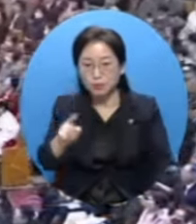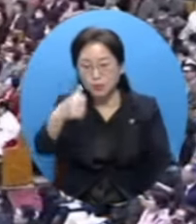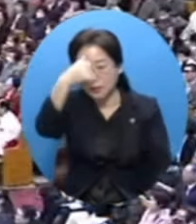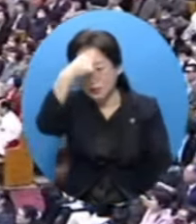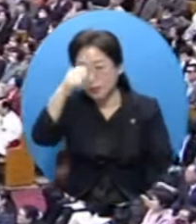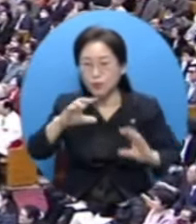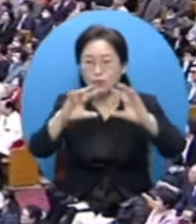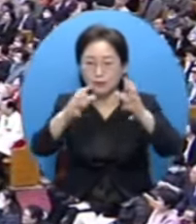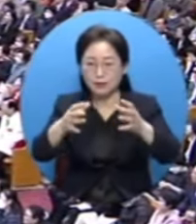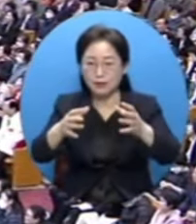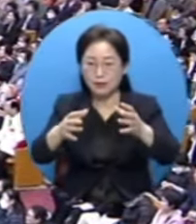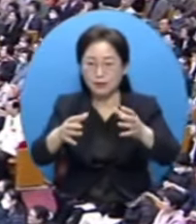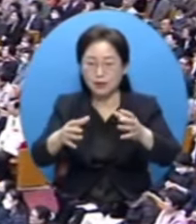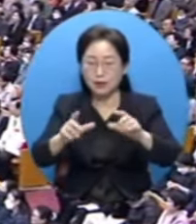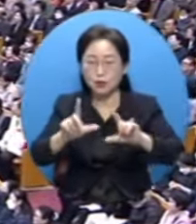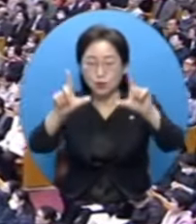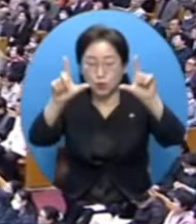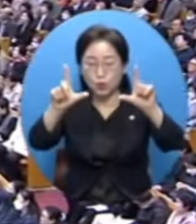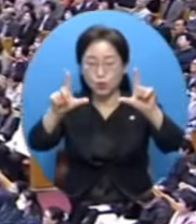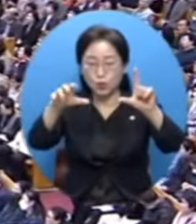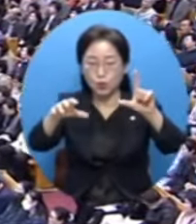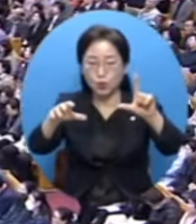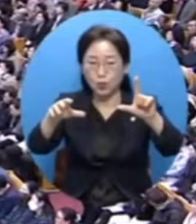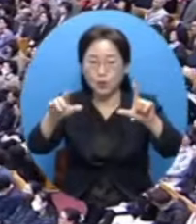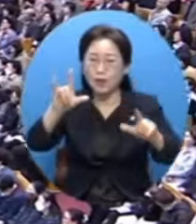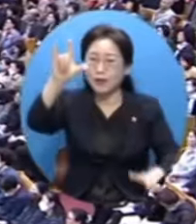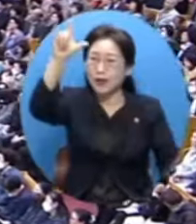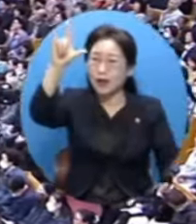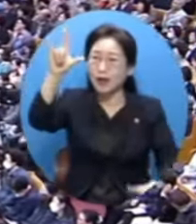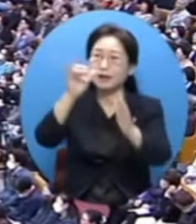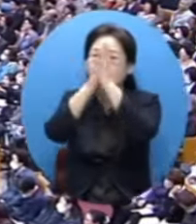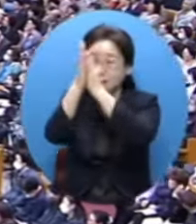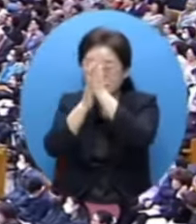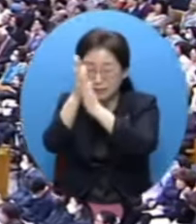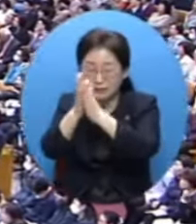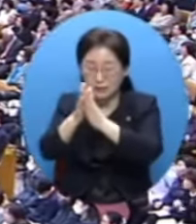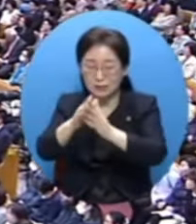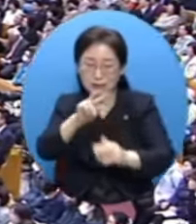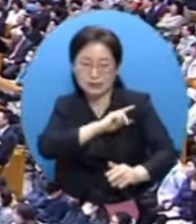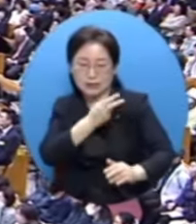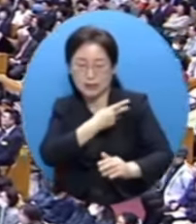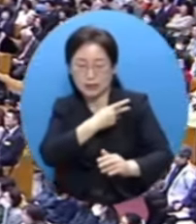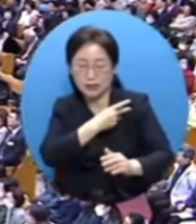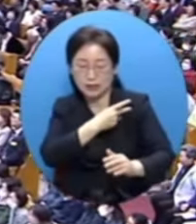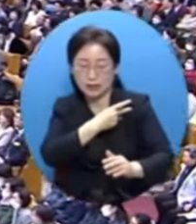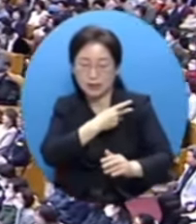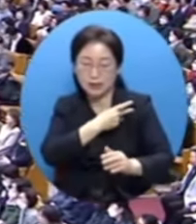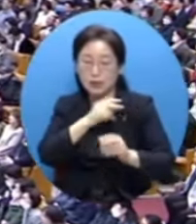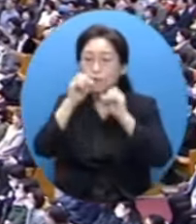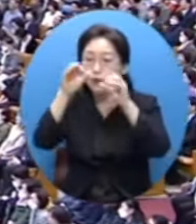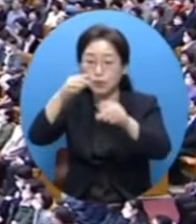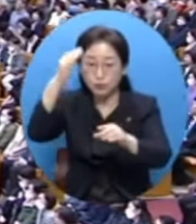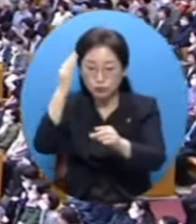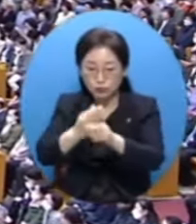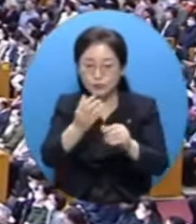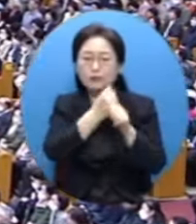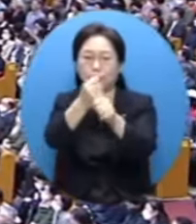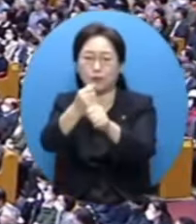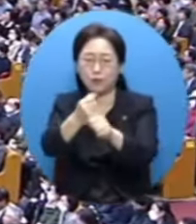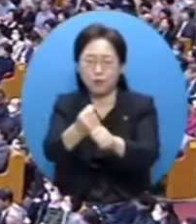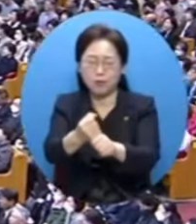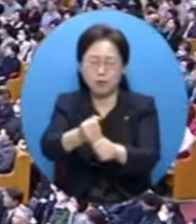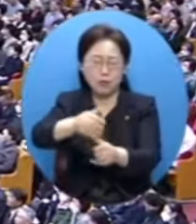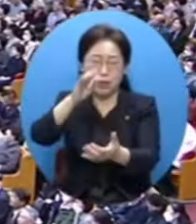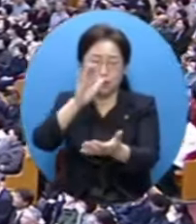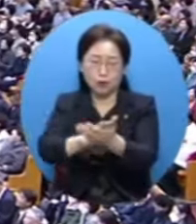갈라미니아 동쪽 도시에서 태양신을 섬기던 이교도에게 복음을 전하다가 붙잡혀서 그가 펄펄 달군